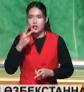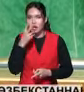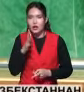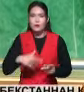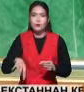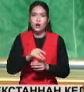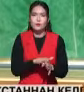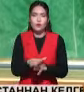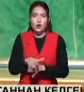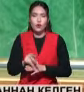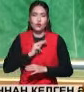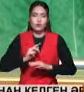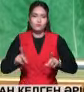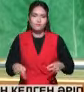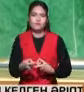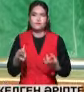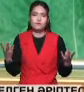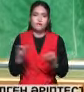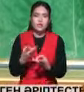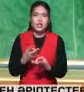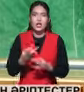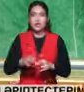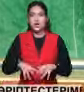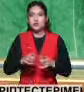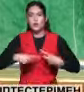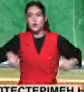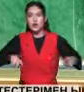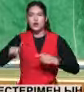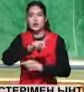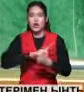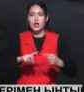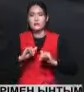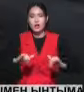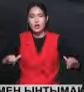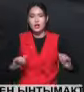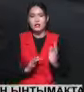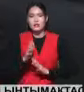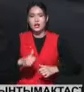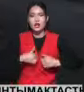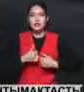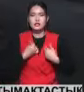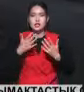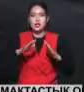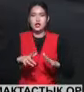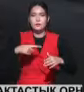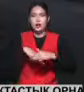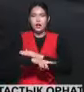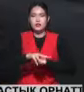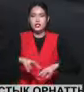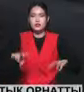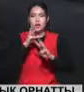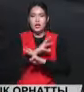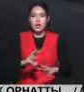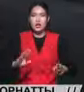міндеттерін жүзеге асыру керек. Стратегиялық мақсатымыз пен саяси сенімімізді арттыра беруіміз керек. Президент сыртқы істер министрлігінің қарқынды